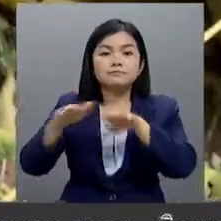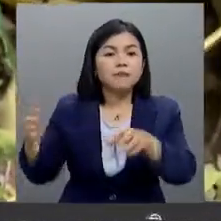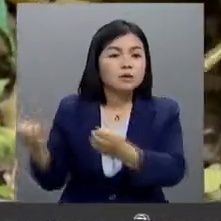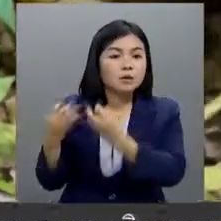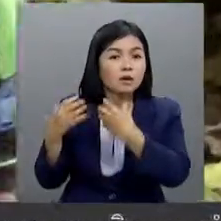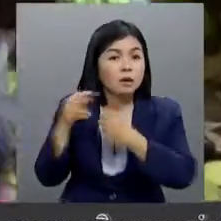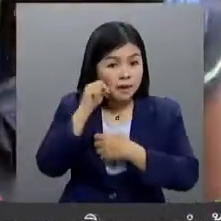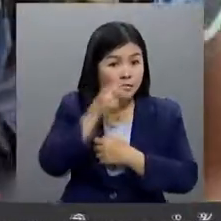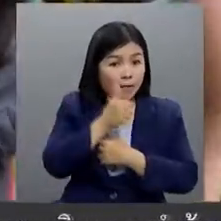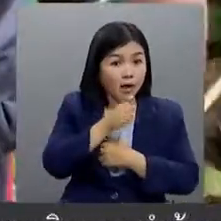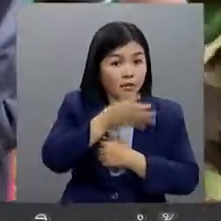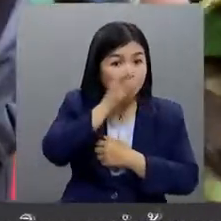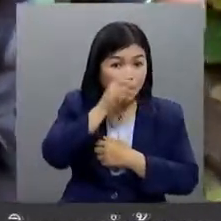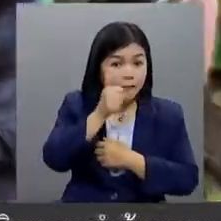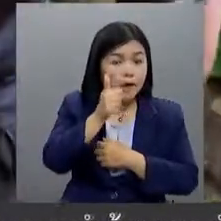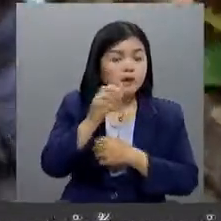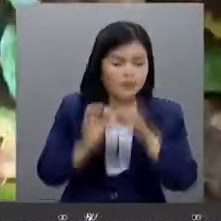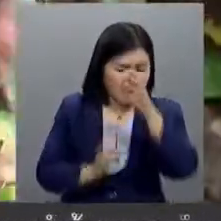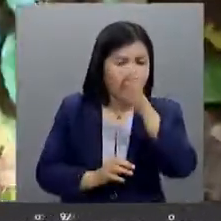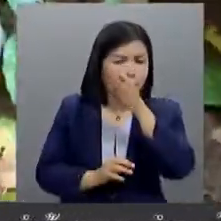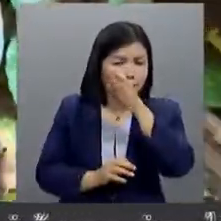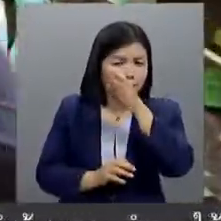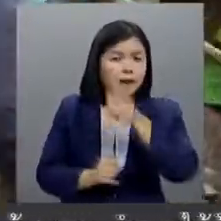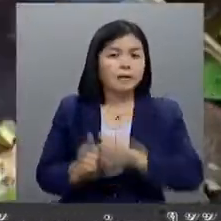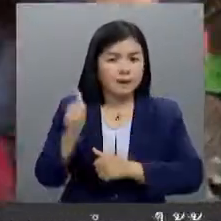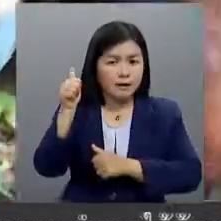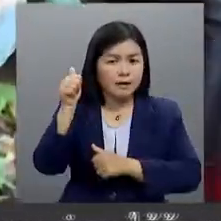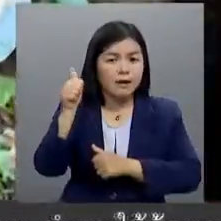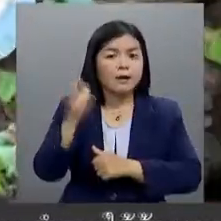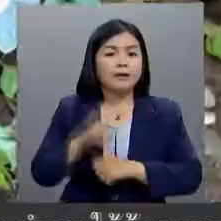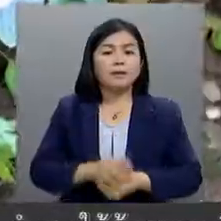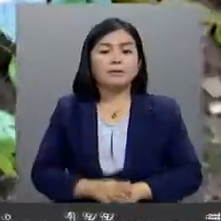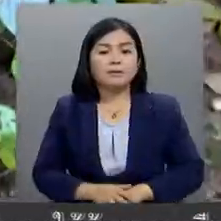ได้ครับ น้ำตรงนี้กินได้นะครับ